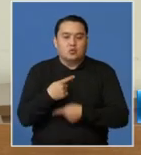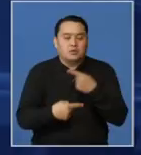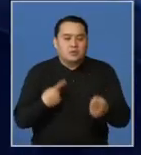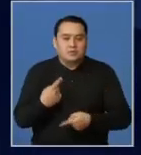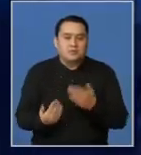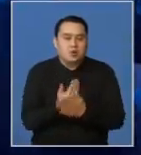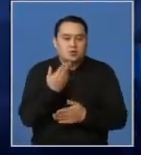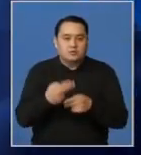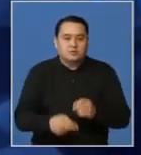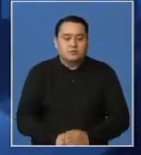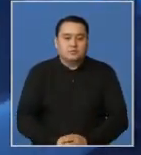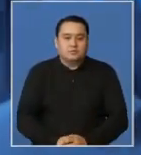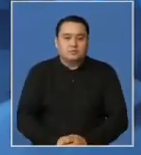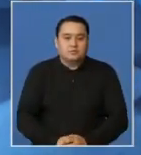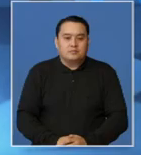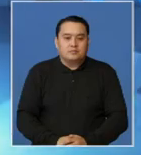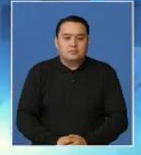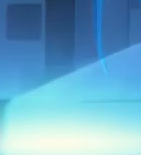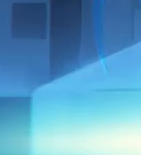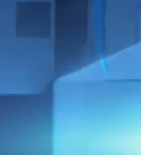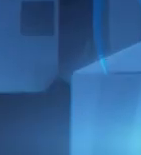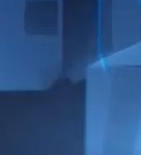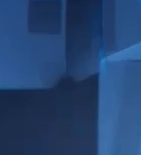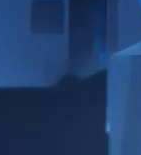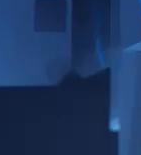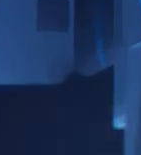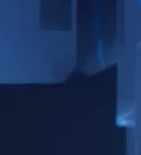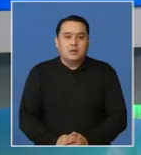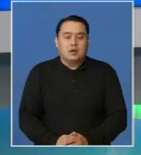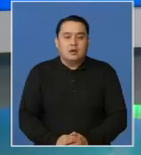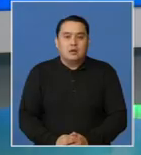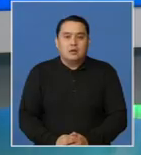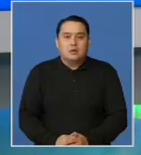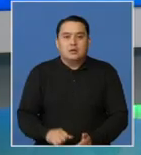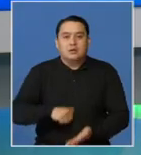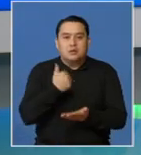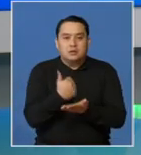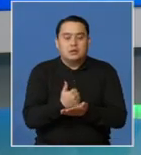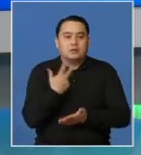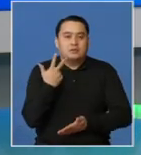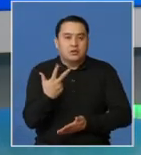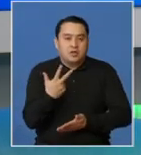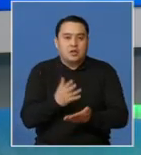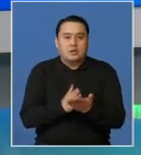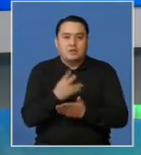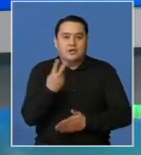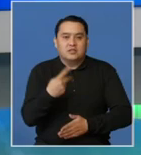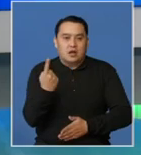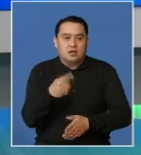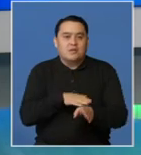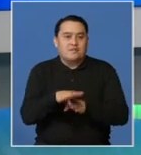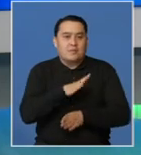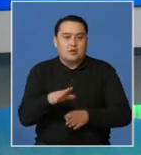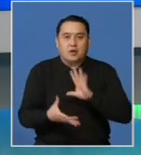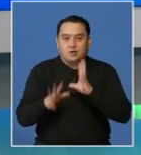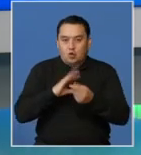скоро. Дамир Анитов, Кайрат Кастурганов, телеканал ЖТСУ. Три основных индикатора из 21 не выполнены